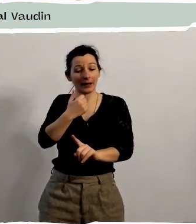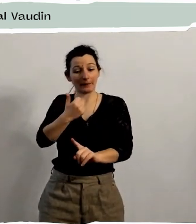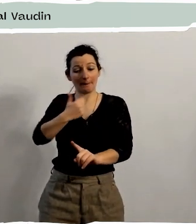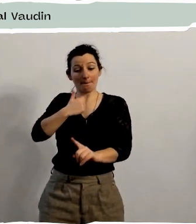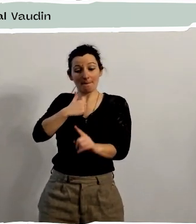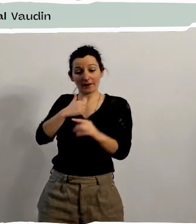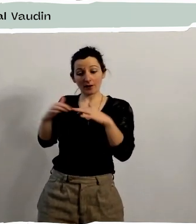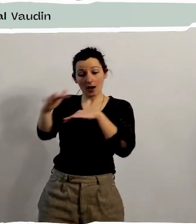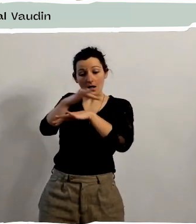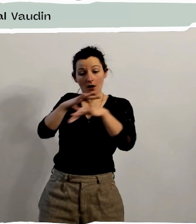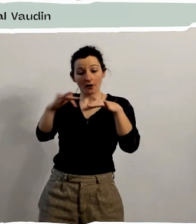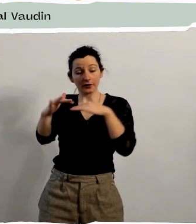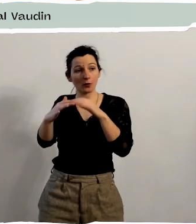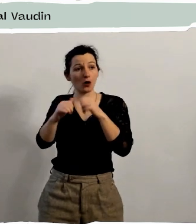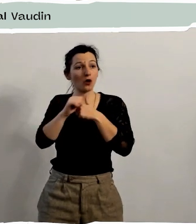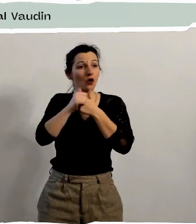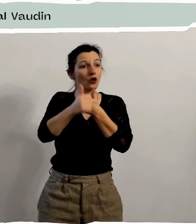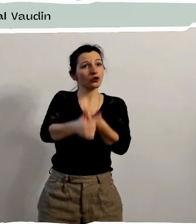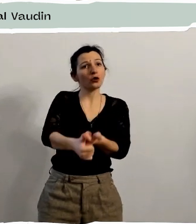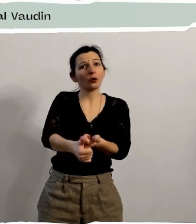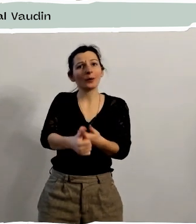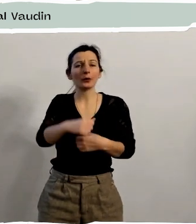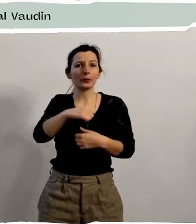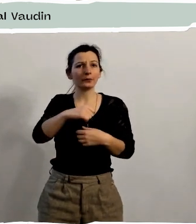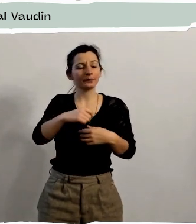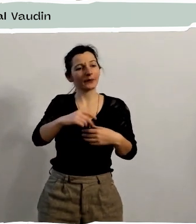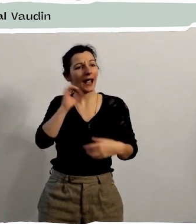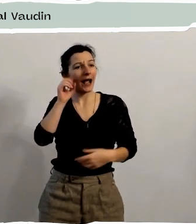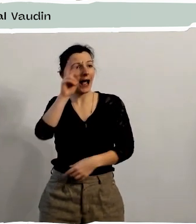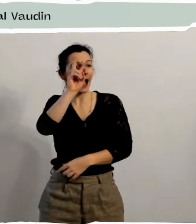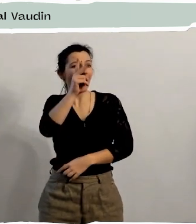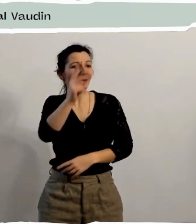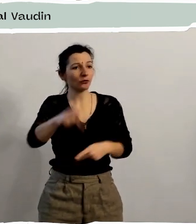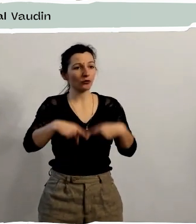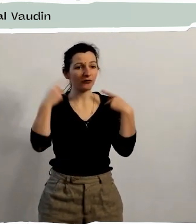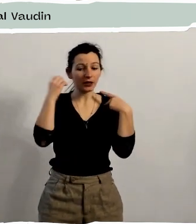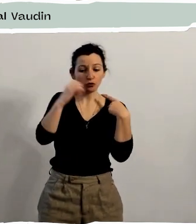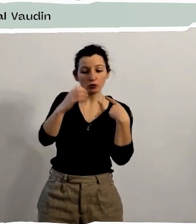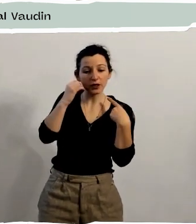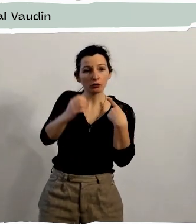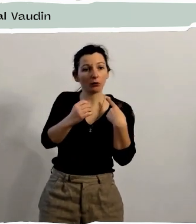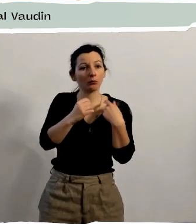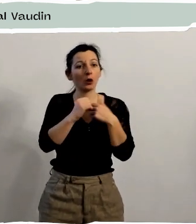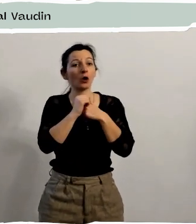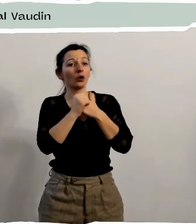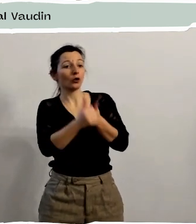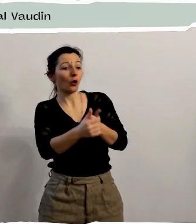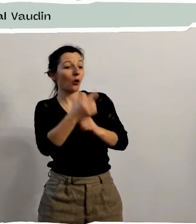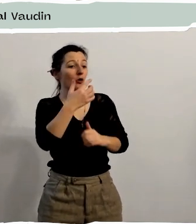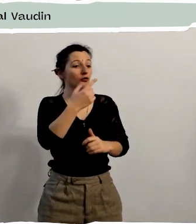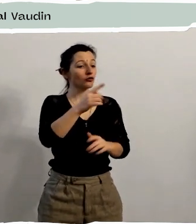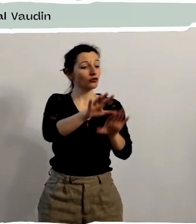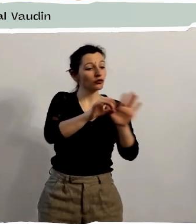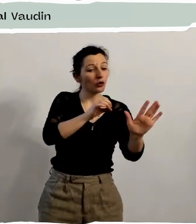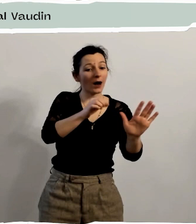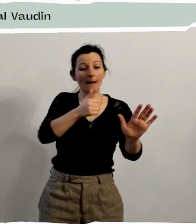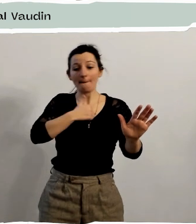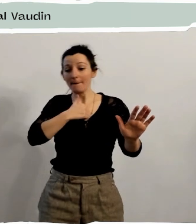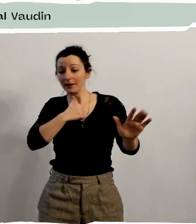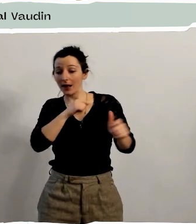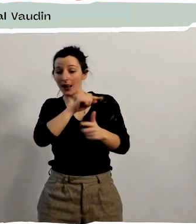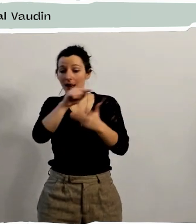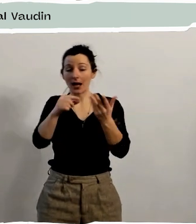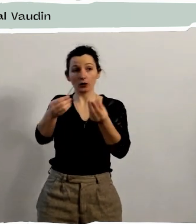là, c'est associé plus à votre mode de vie. Et là, c'est en fonction de vos choix que cet environnement va avoir